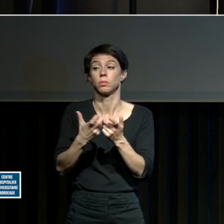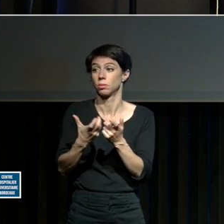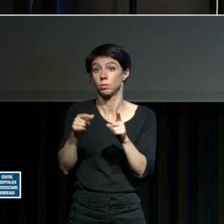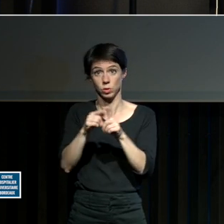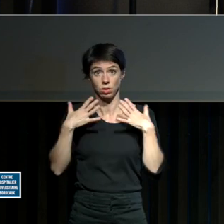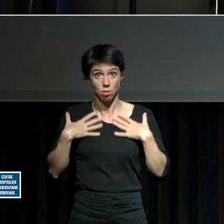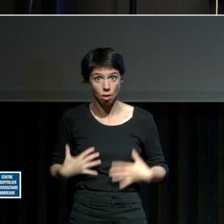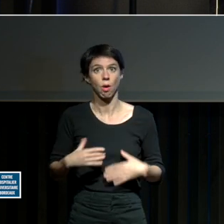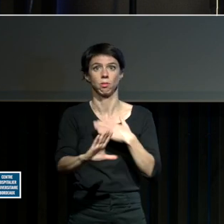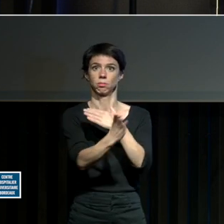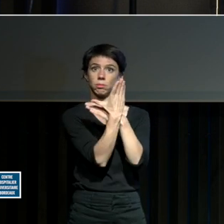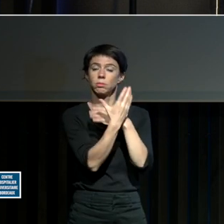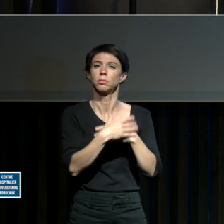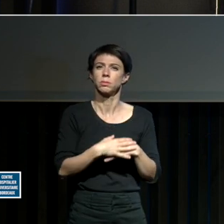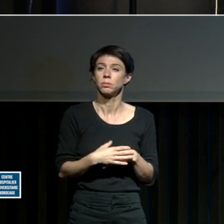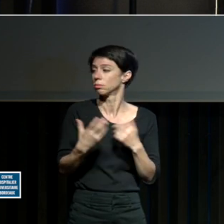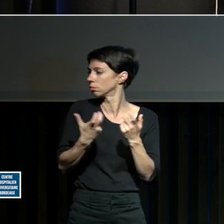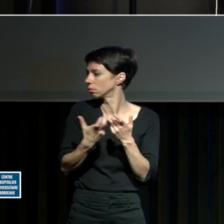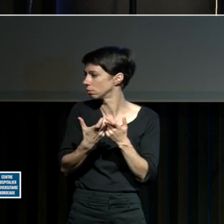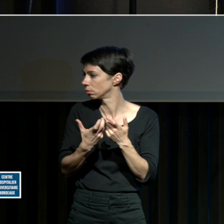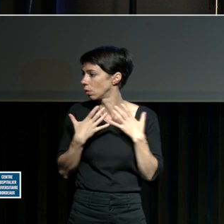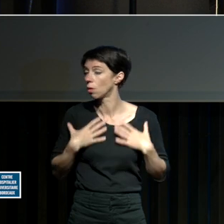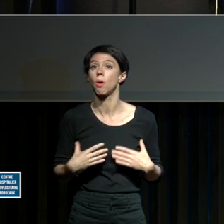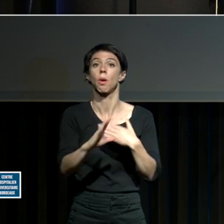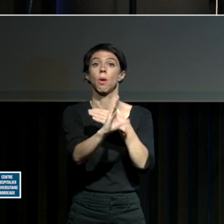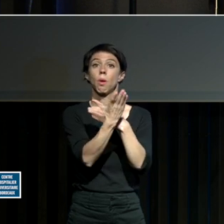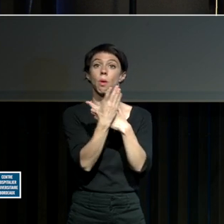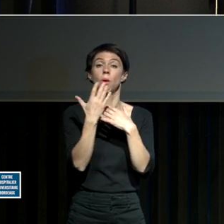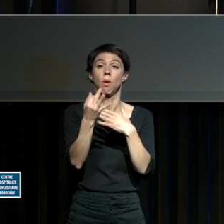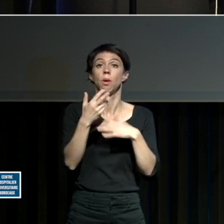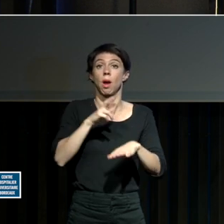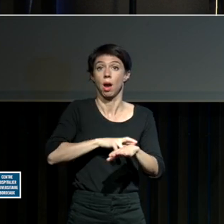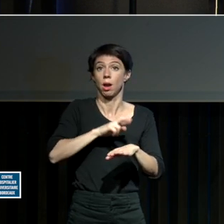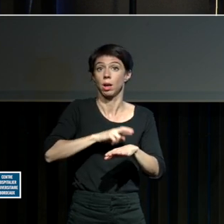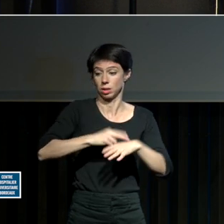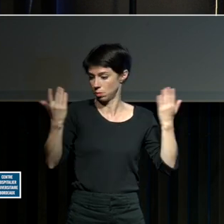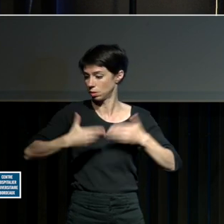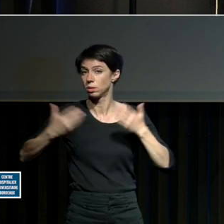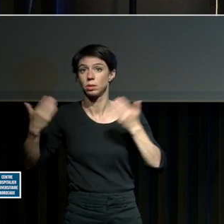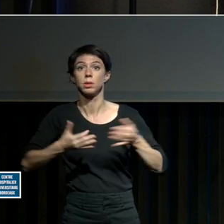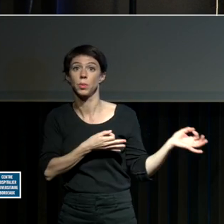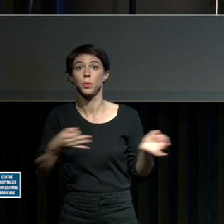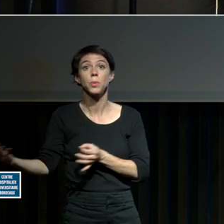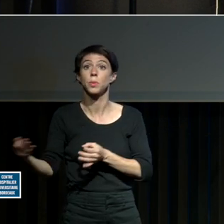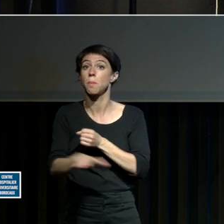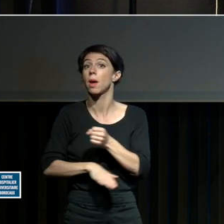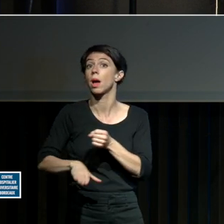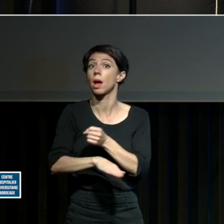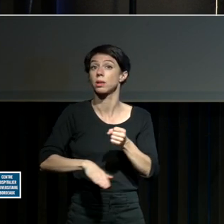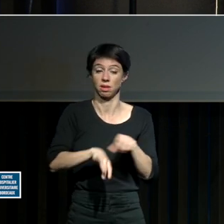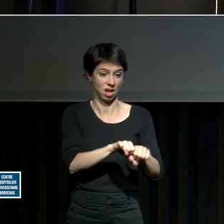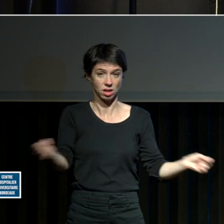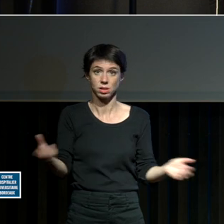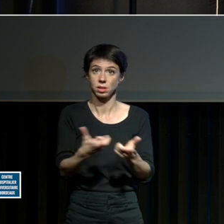physiques ou somatiques, avec une déstructuration et un trouble des rythmes fondamentaux qui vont toucher à la fois le sommeil, le